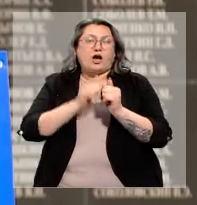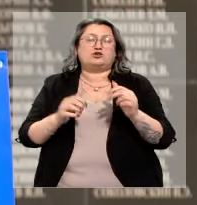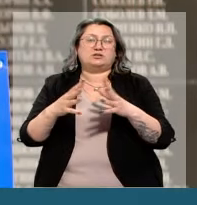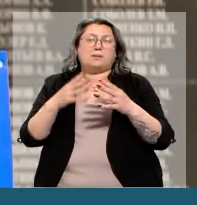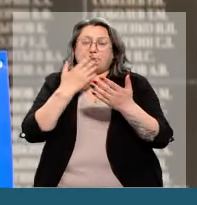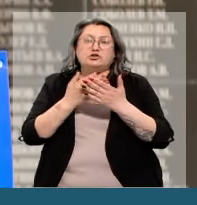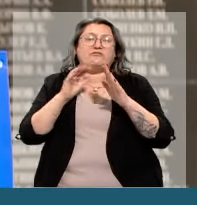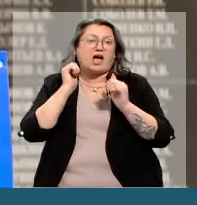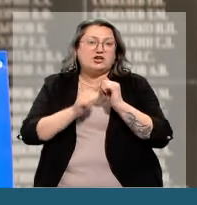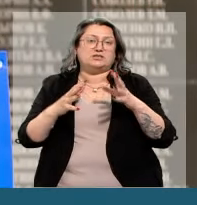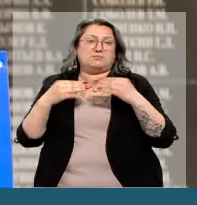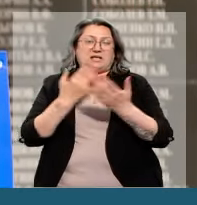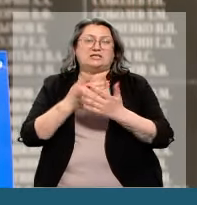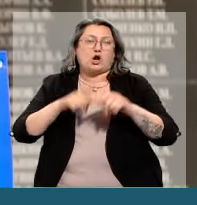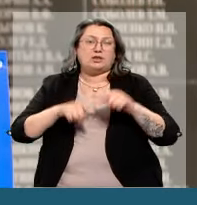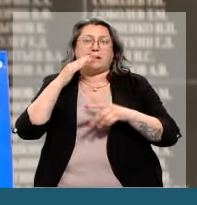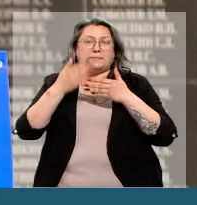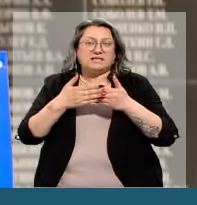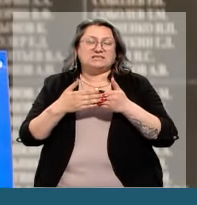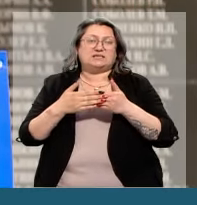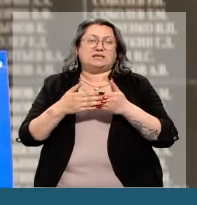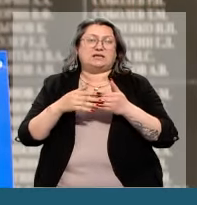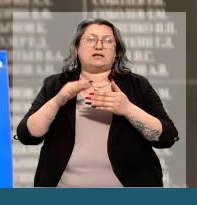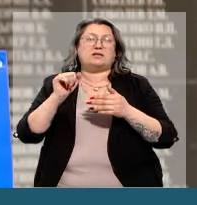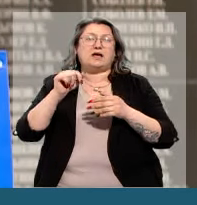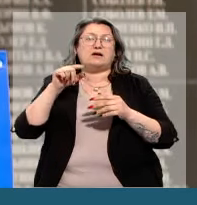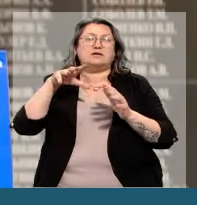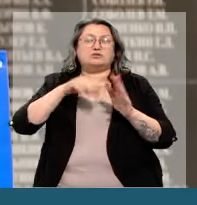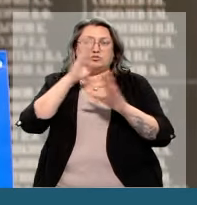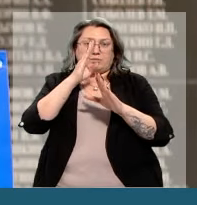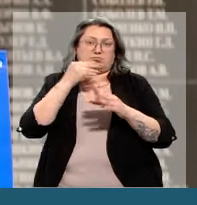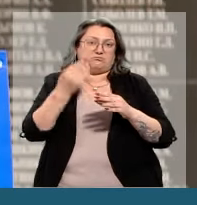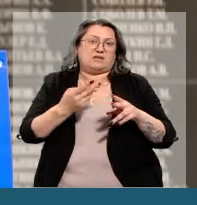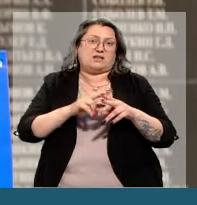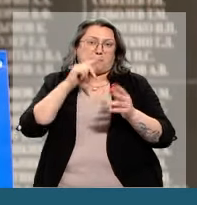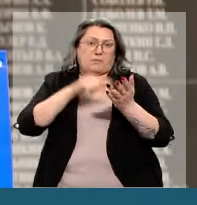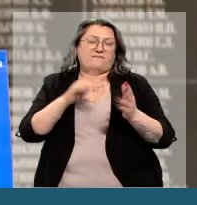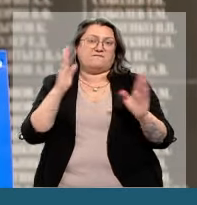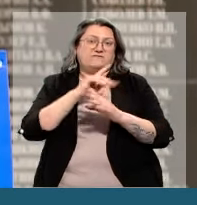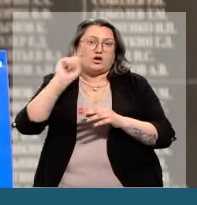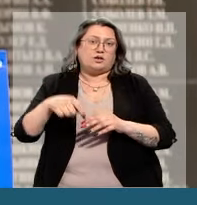семье есть родные и близкие, на чью долю выпала эта война.